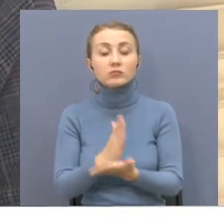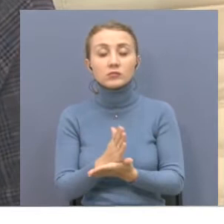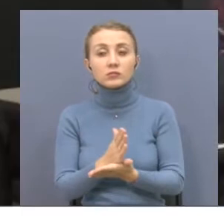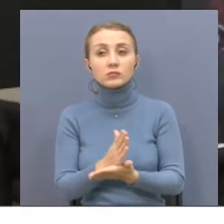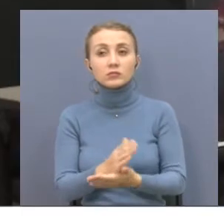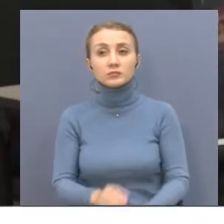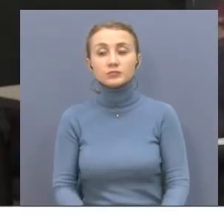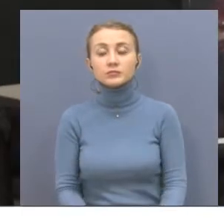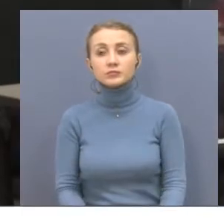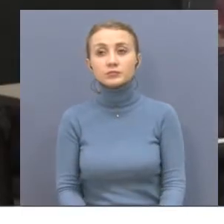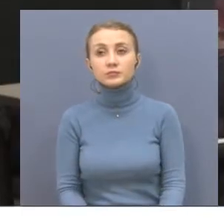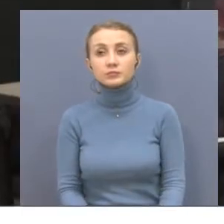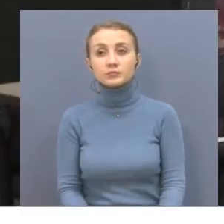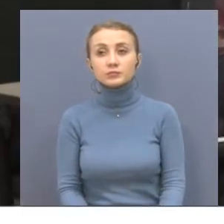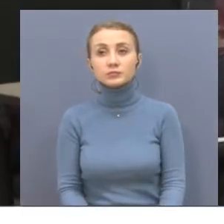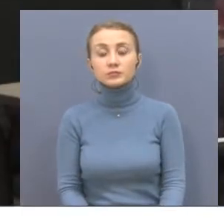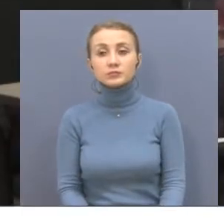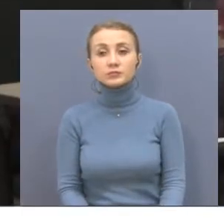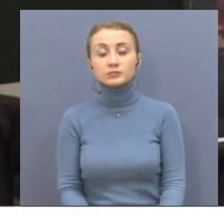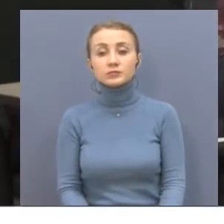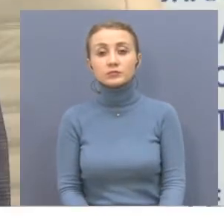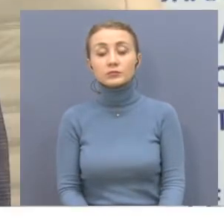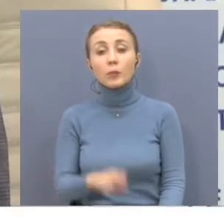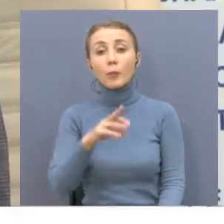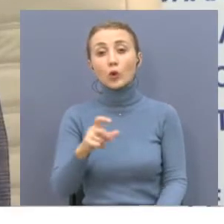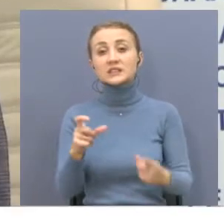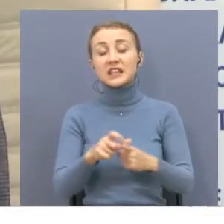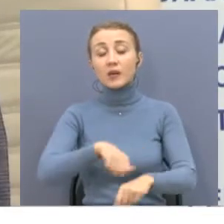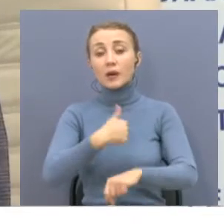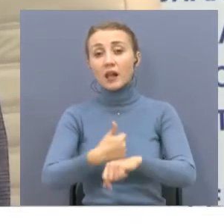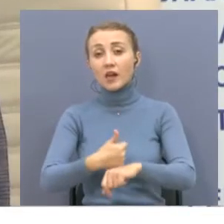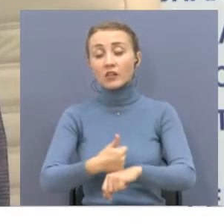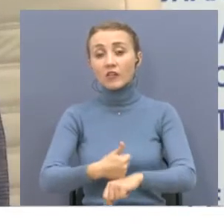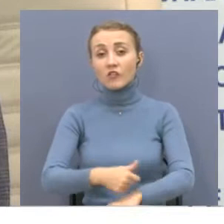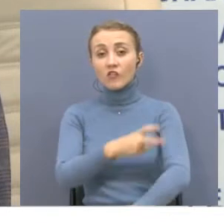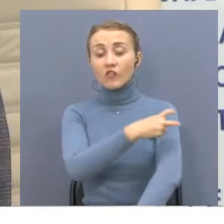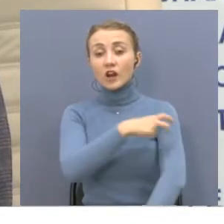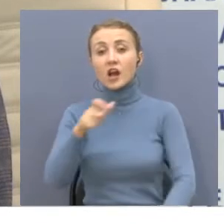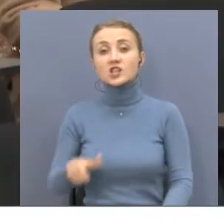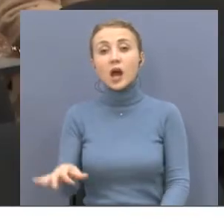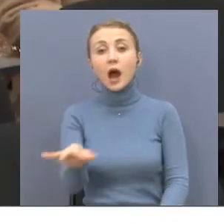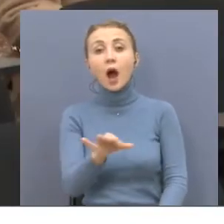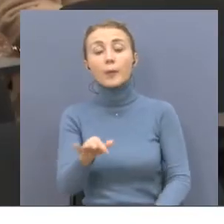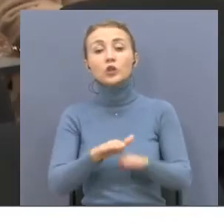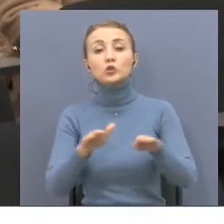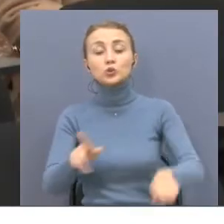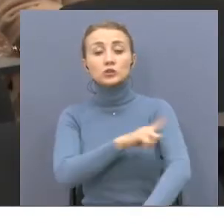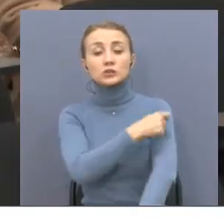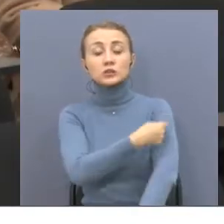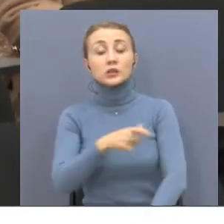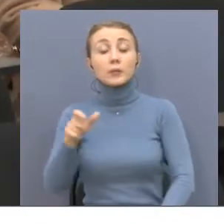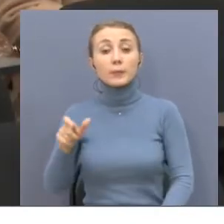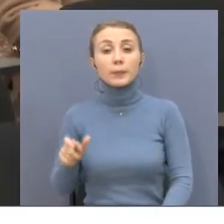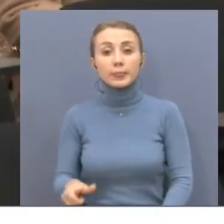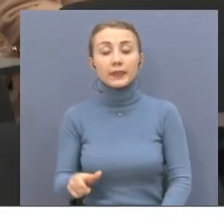жеткіземіз. Шалғайда орналасқан елді мекендерден пациенттерді медициналық санитарлық автокөлікпен немесе санавиация арқылы тасымалдау